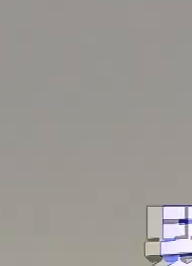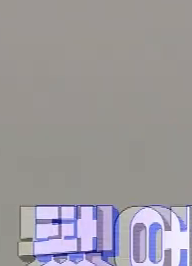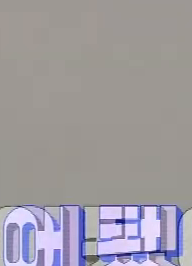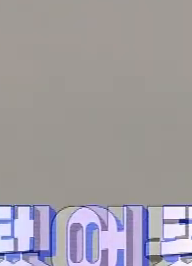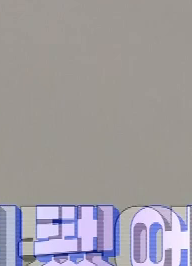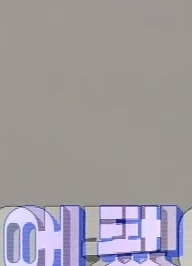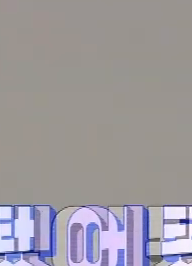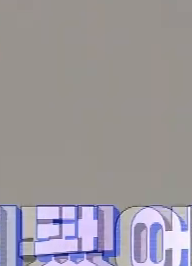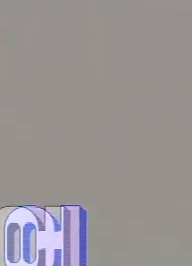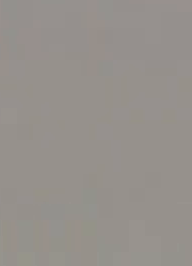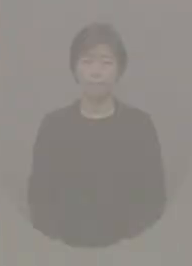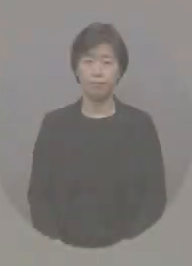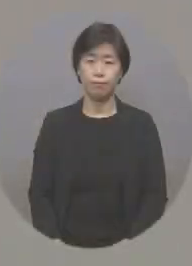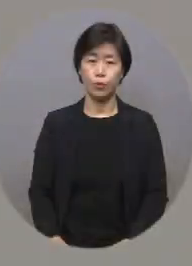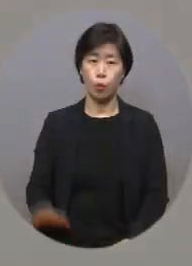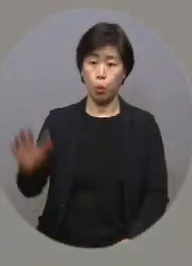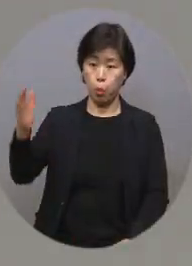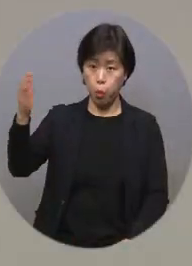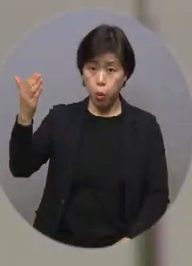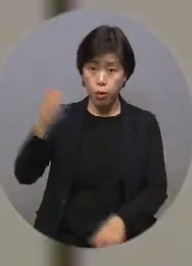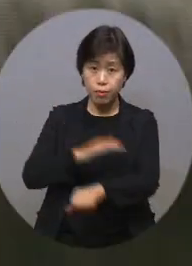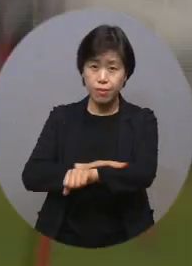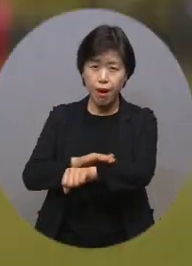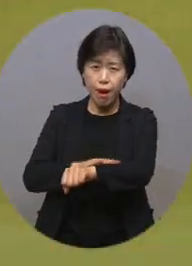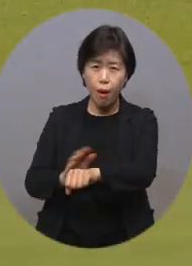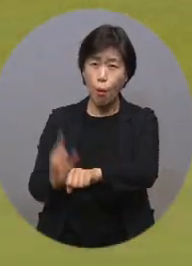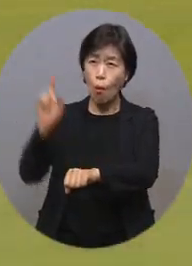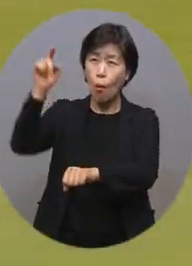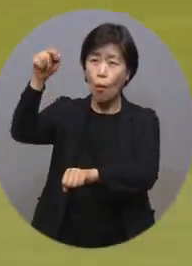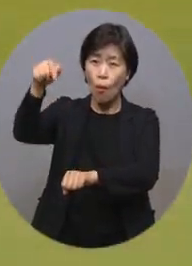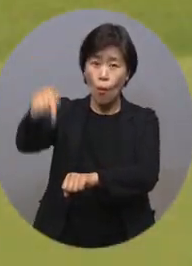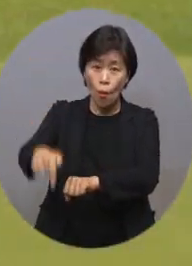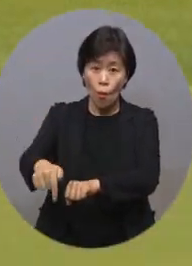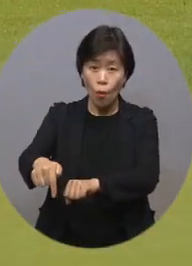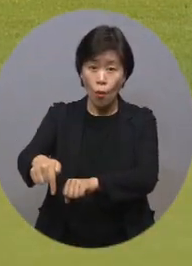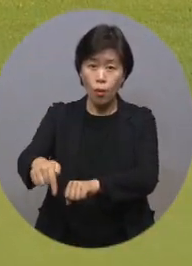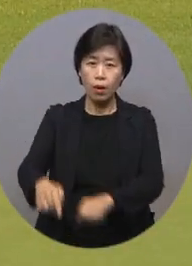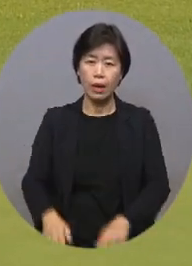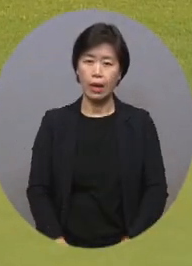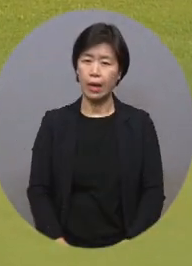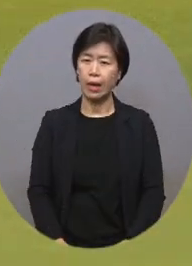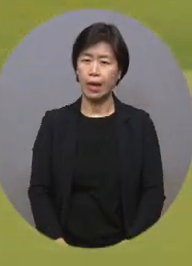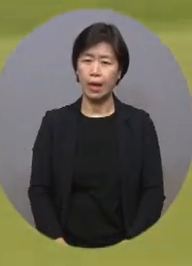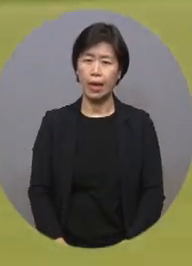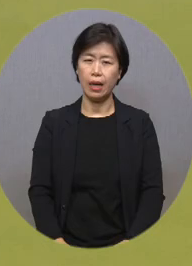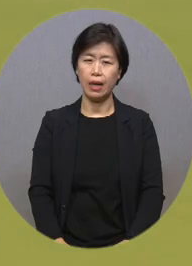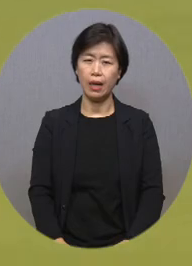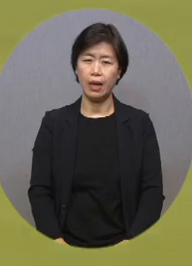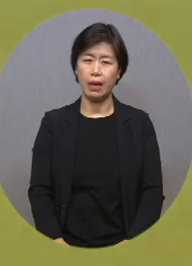오, 오, 됐어, 됐어, 됐어, 됐어. 오,